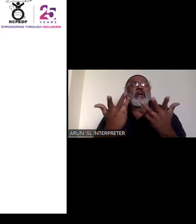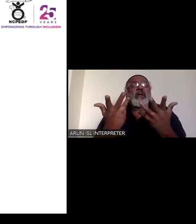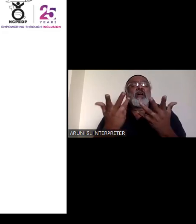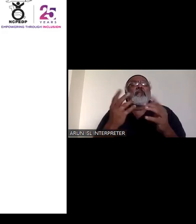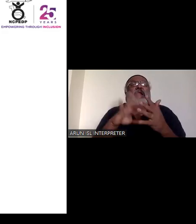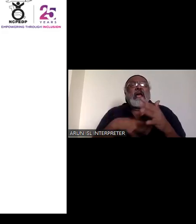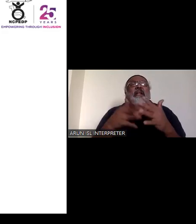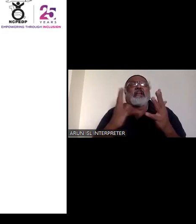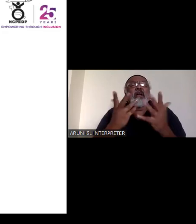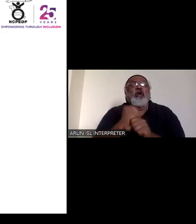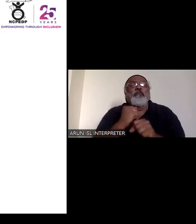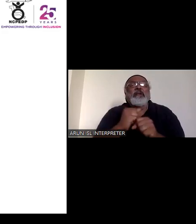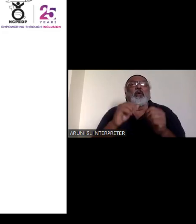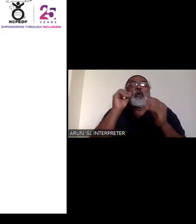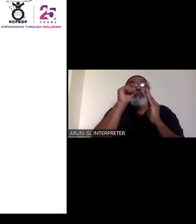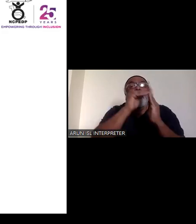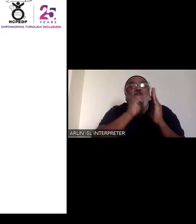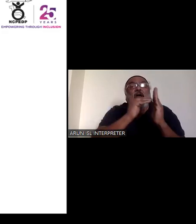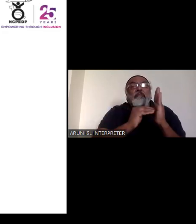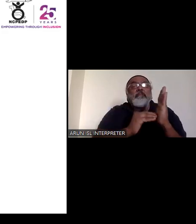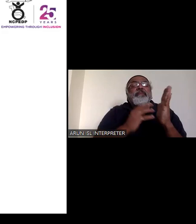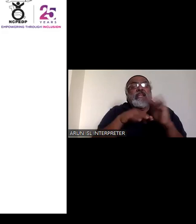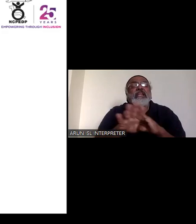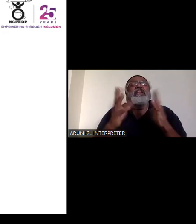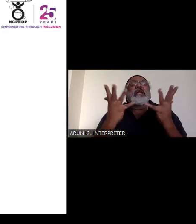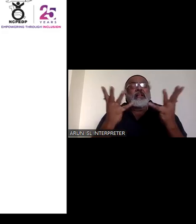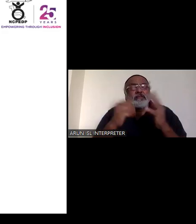हम समझने की कोशिश करेंगे. सो आई विल बिगिन द सेशन